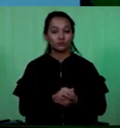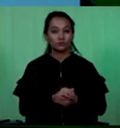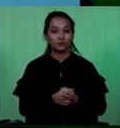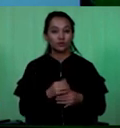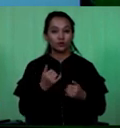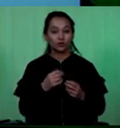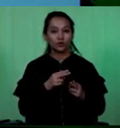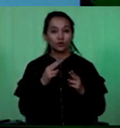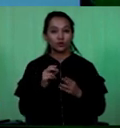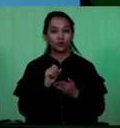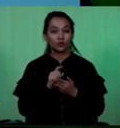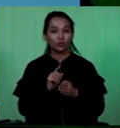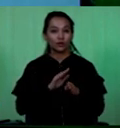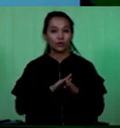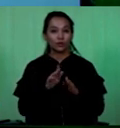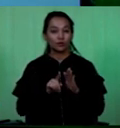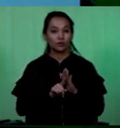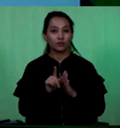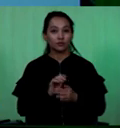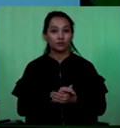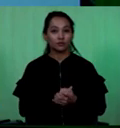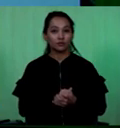Keling, endi navbatdagi topshiriqni bajarsak.